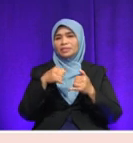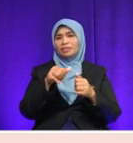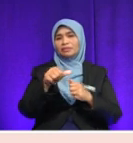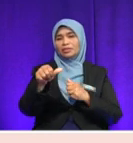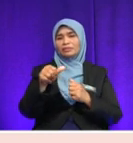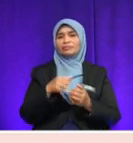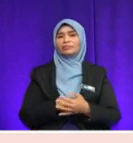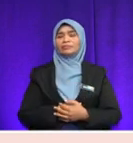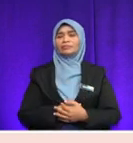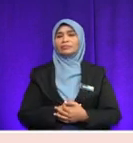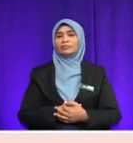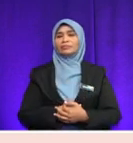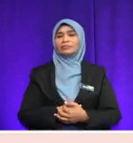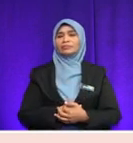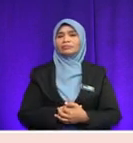oke